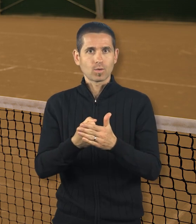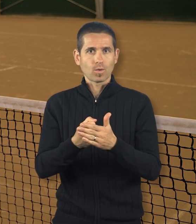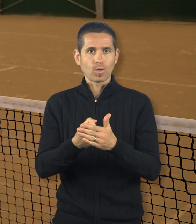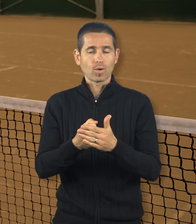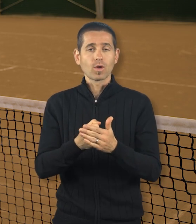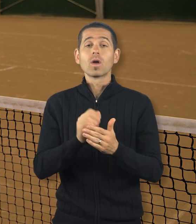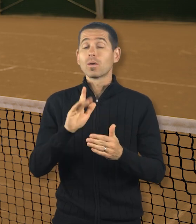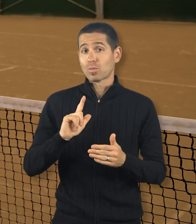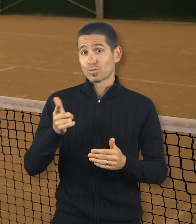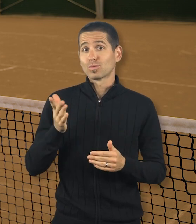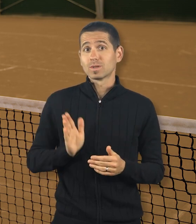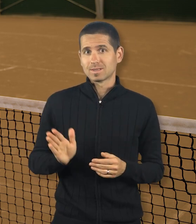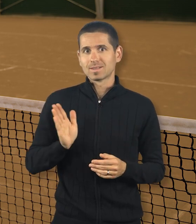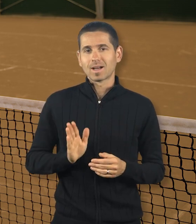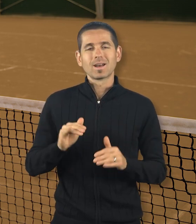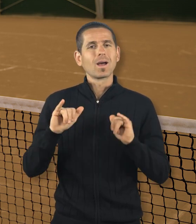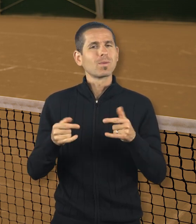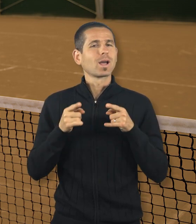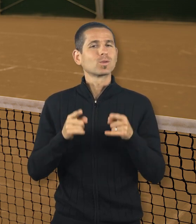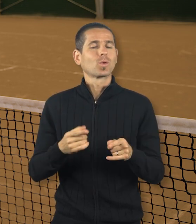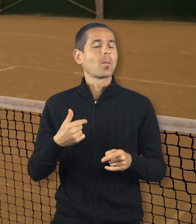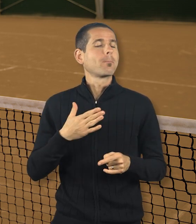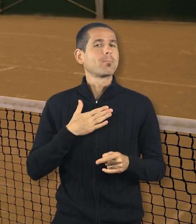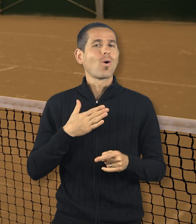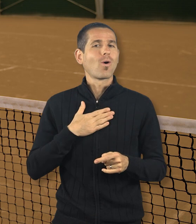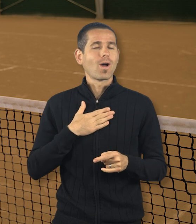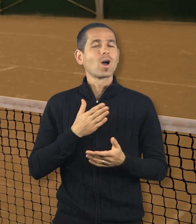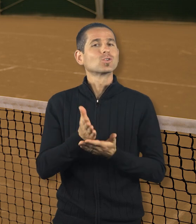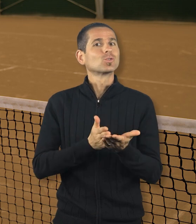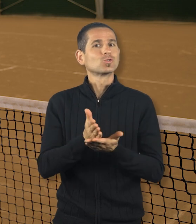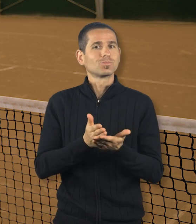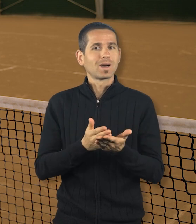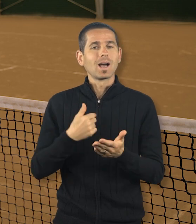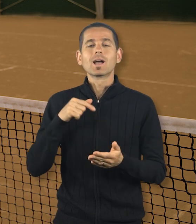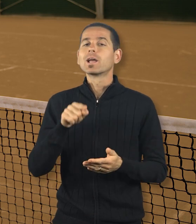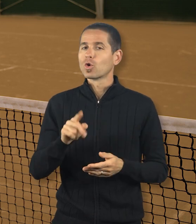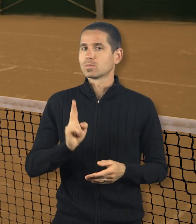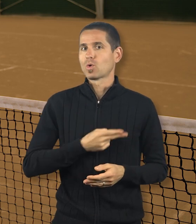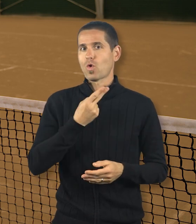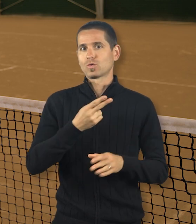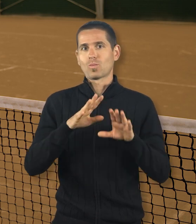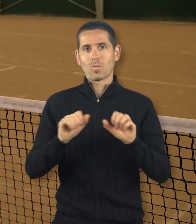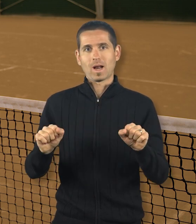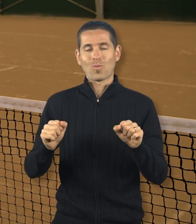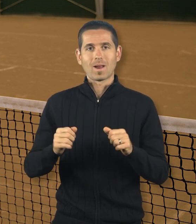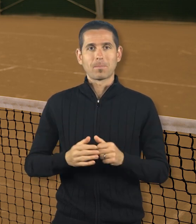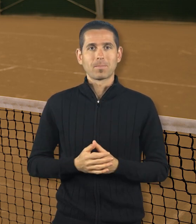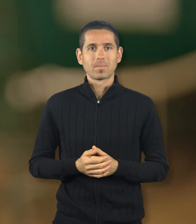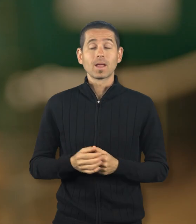podpirajo. Po drugi strani pa je to moja služba, ki jo se ponosom